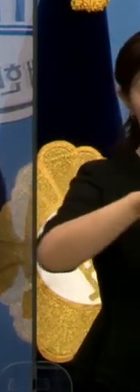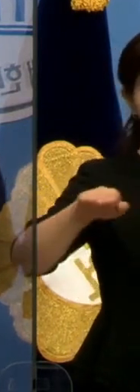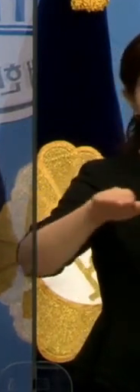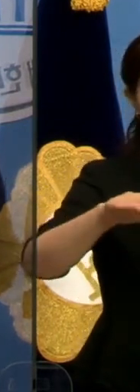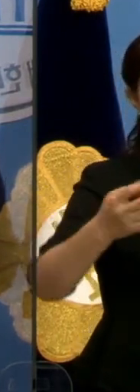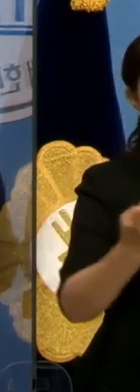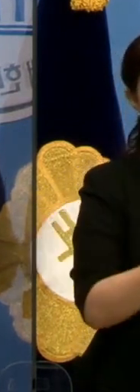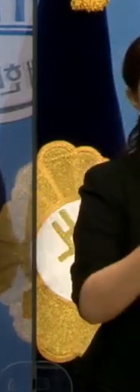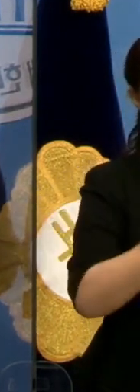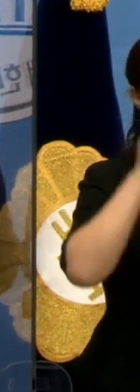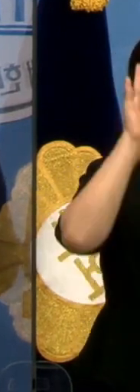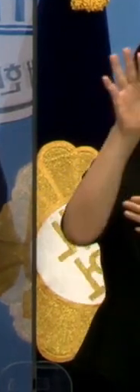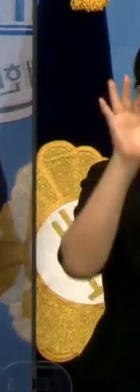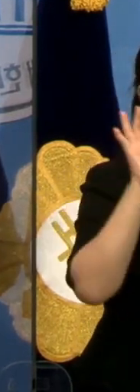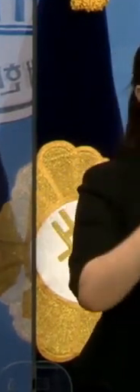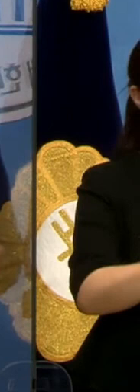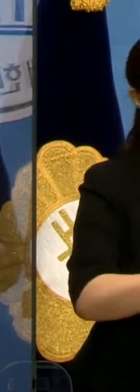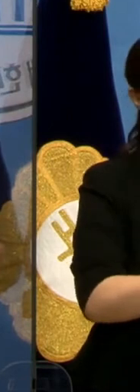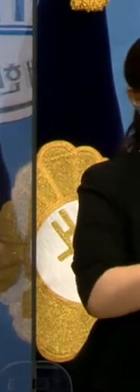발표해 나가겠습니다.